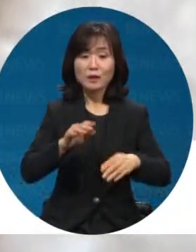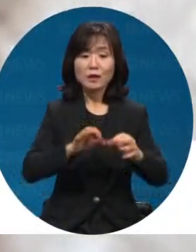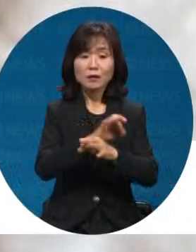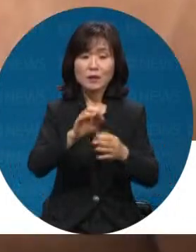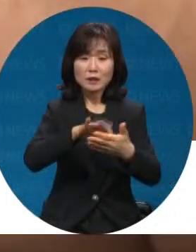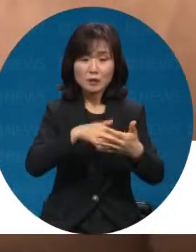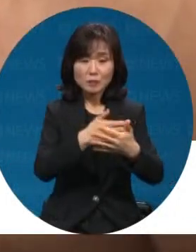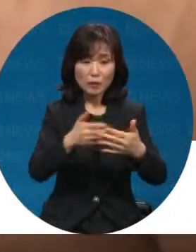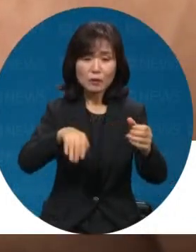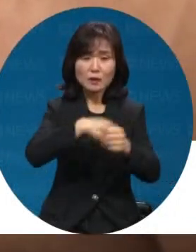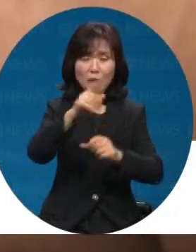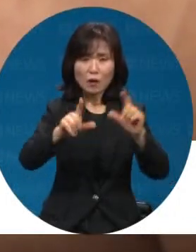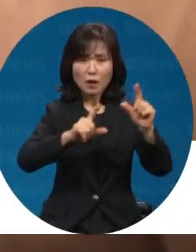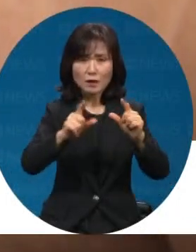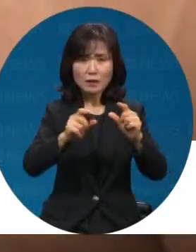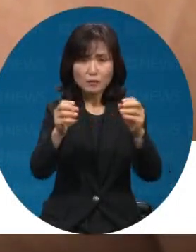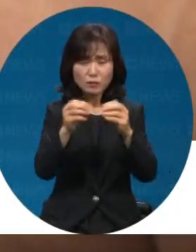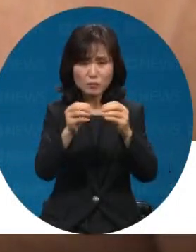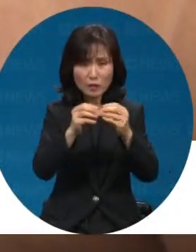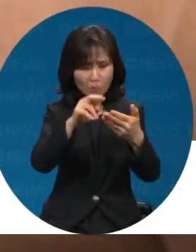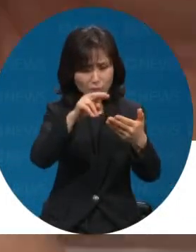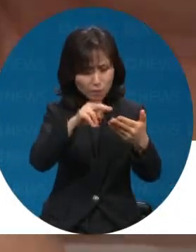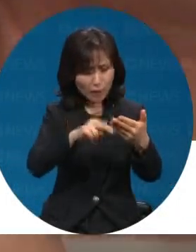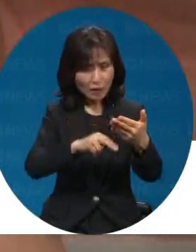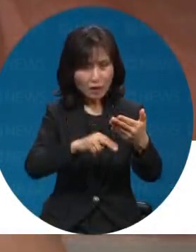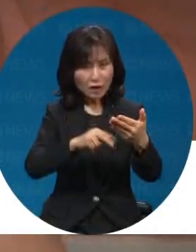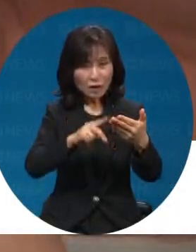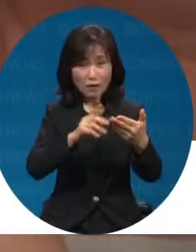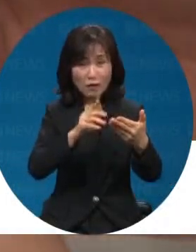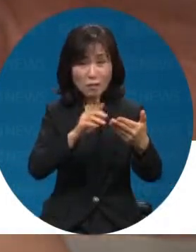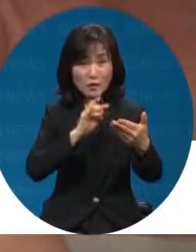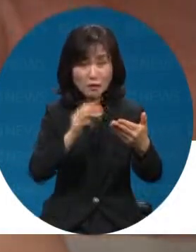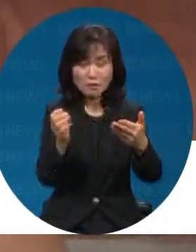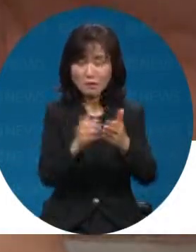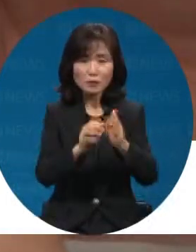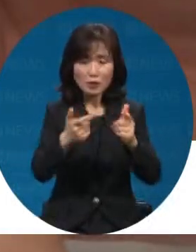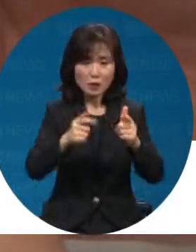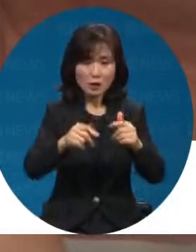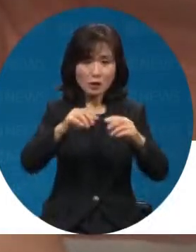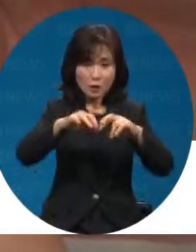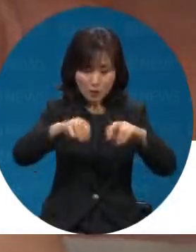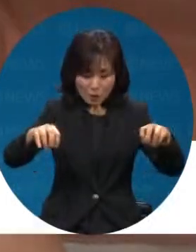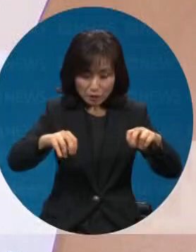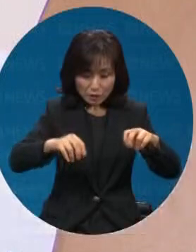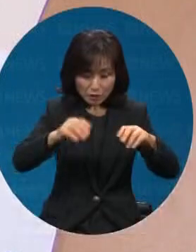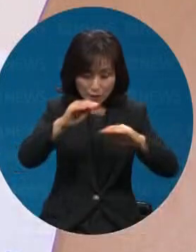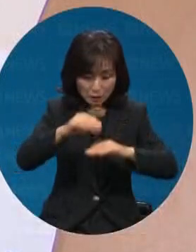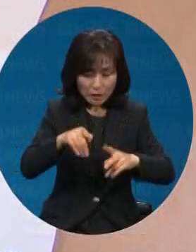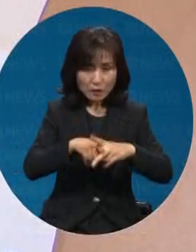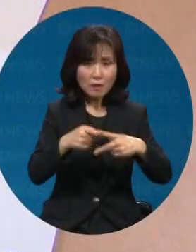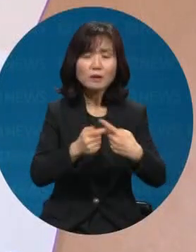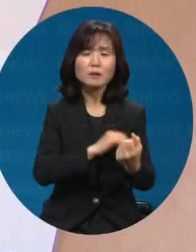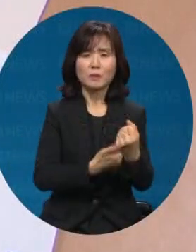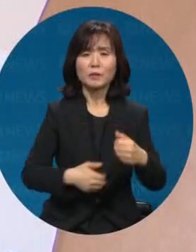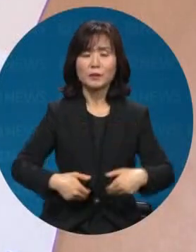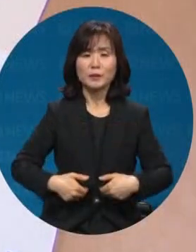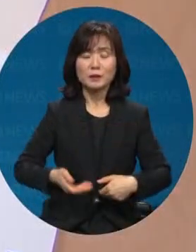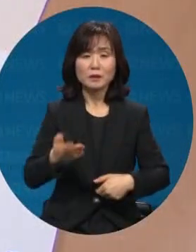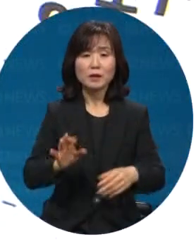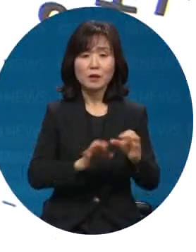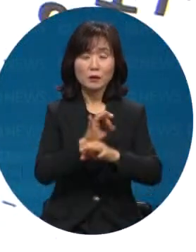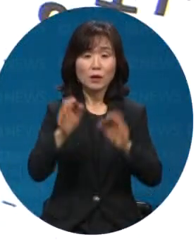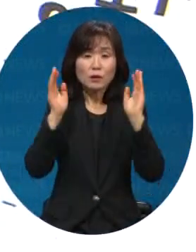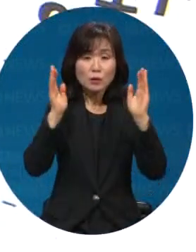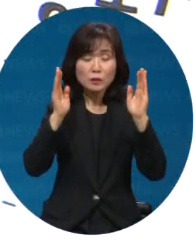단순히 텍스트 상으로 쌓이는 것만을 보는게 아니라 그 속에 있는 내면의 191 수 있는 약들이 필요하거든요 하지만 정작 경제